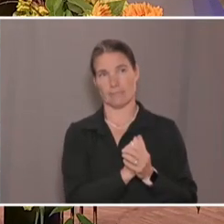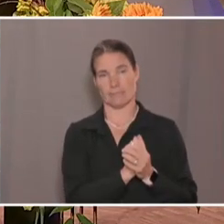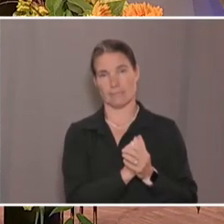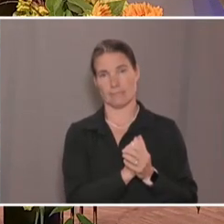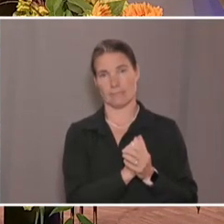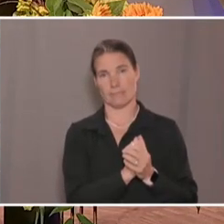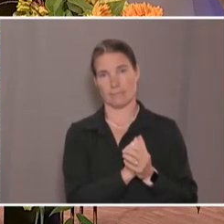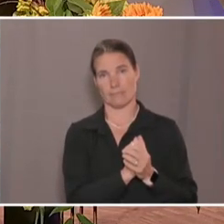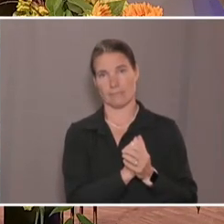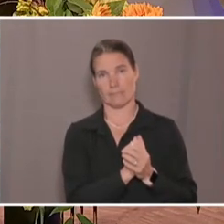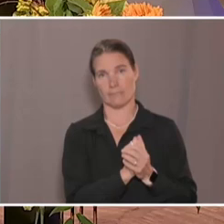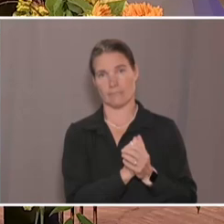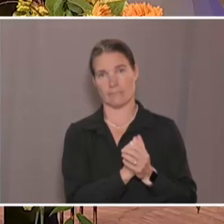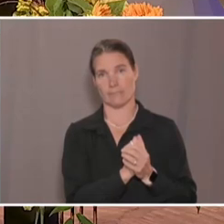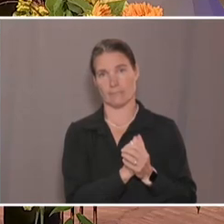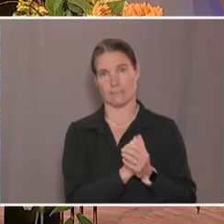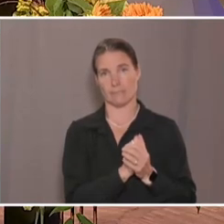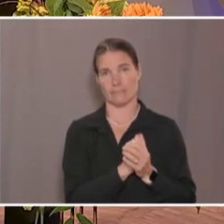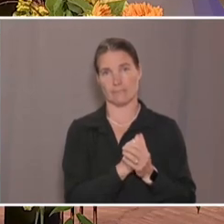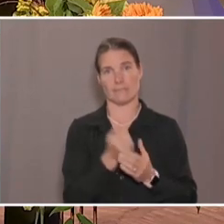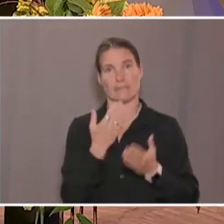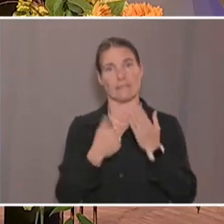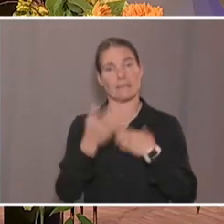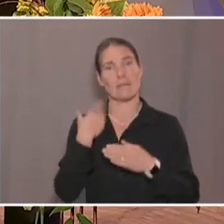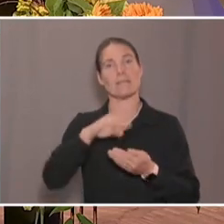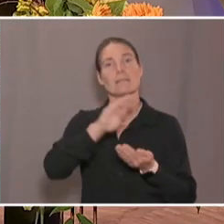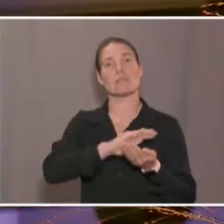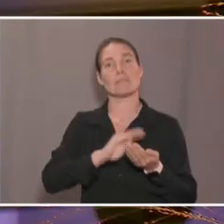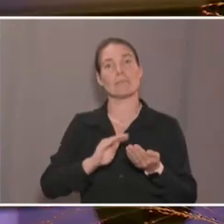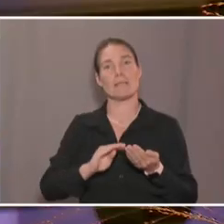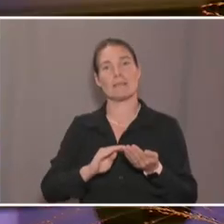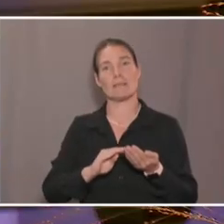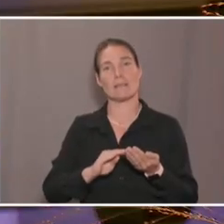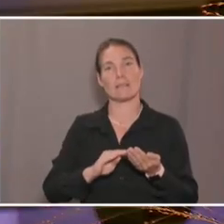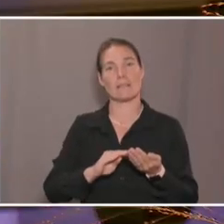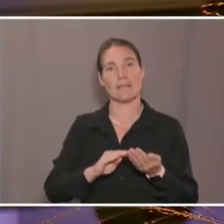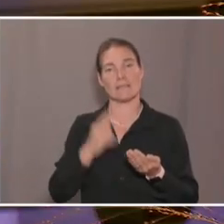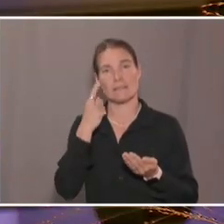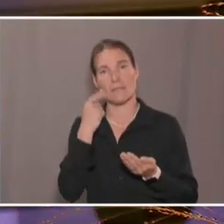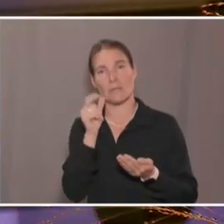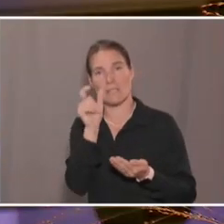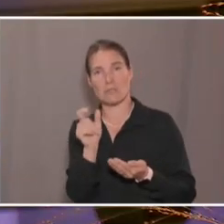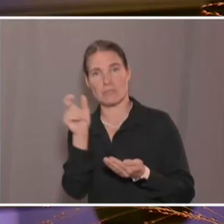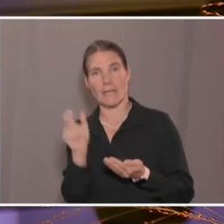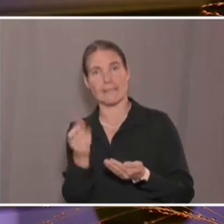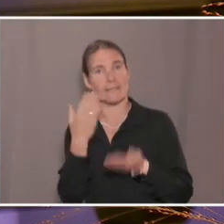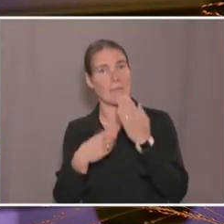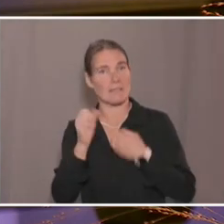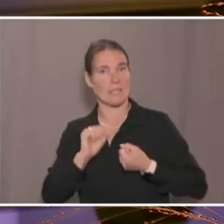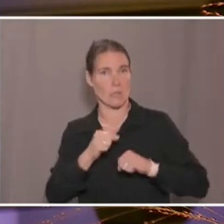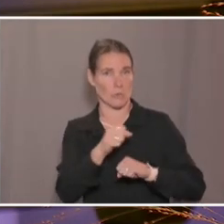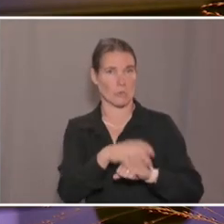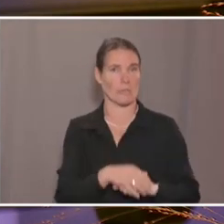hat Cervantes sein Don Quixote fertiggestellt. Ich finde, der Ritter von der traurigen Gestalt passt zu uns.